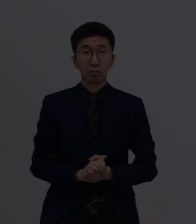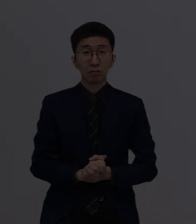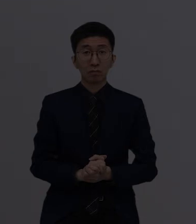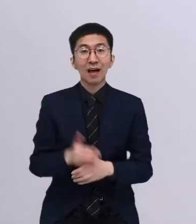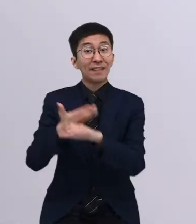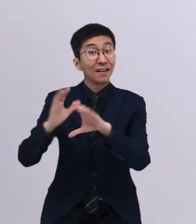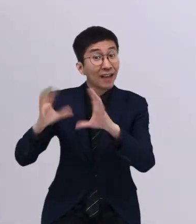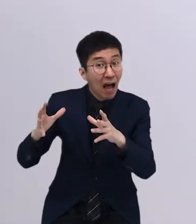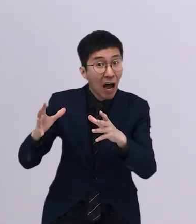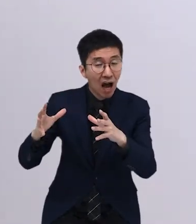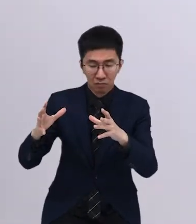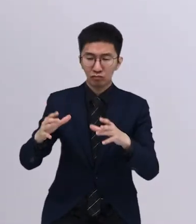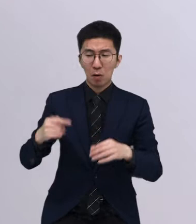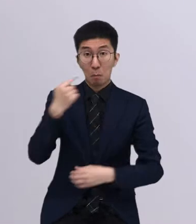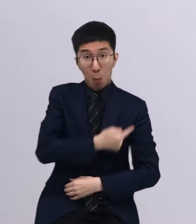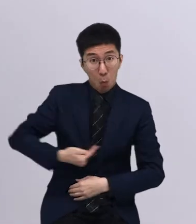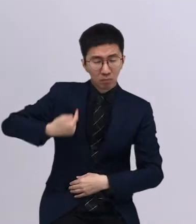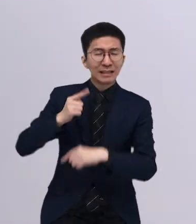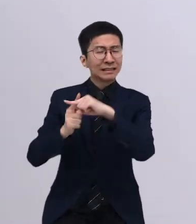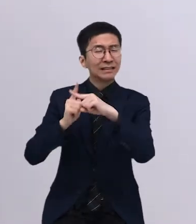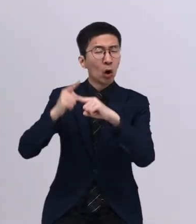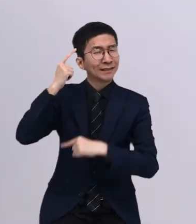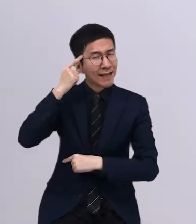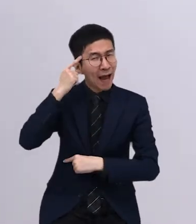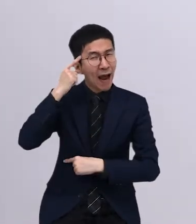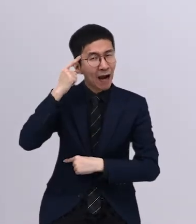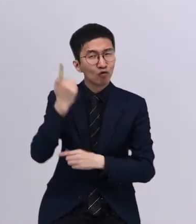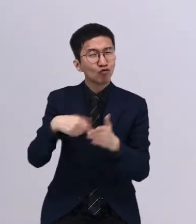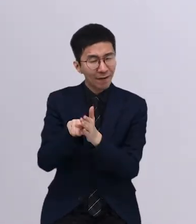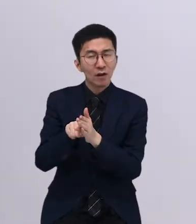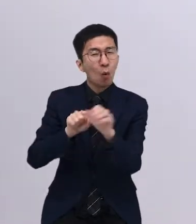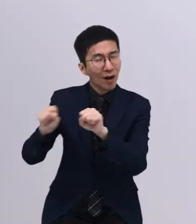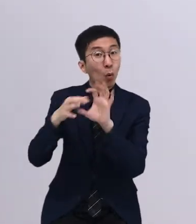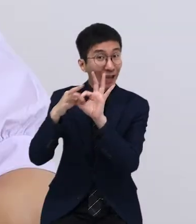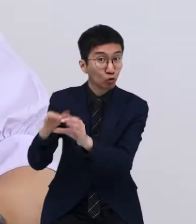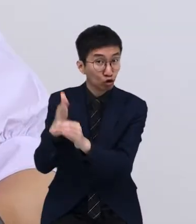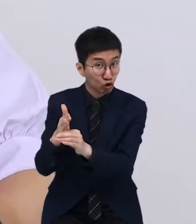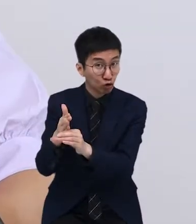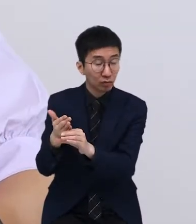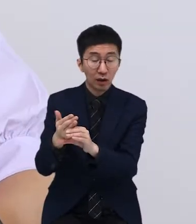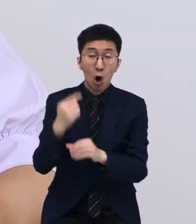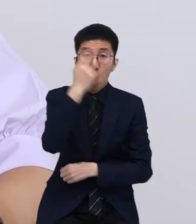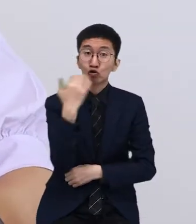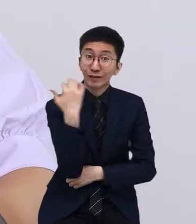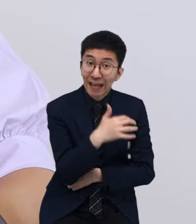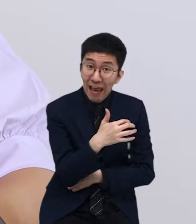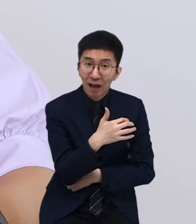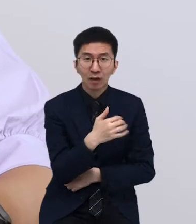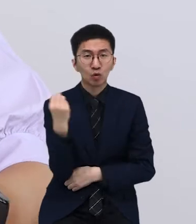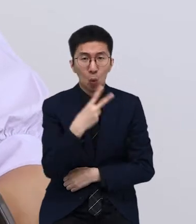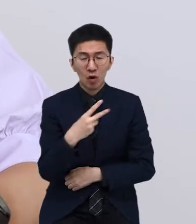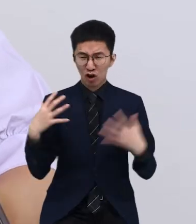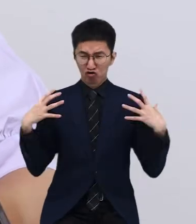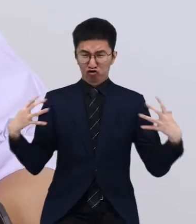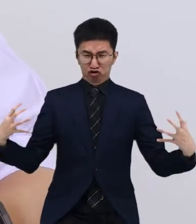무엇이었는지. 해외에서 왜 바디 포지티브 운동이 굉장히 많이 유행이 됐잖아요. 그 중에서도 인종이나